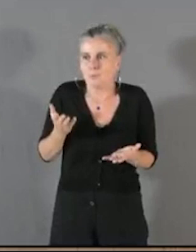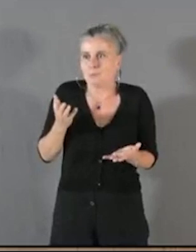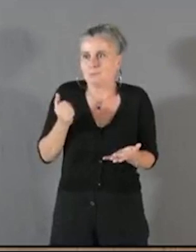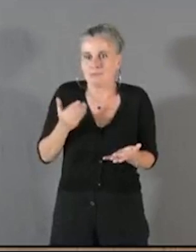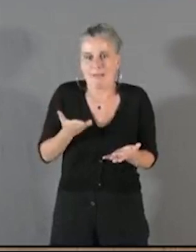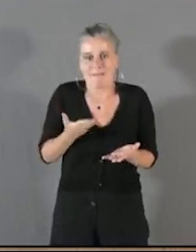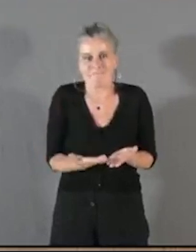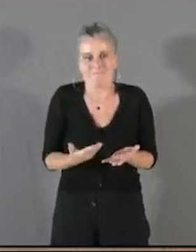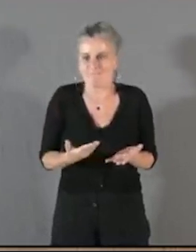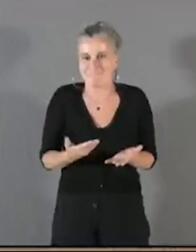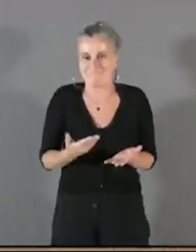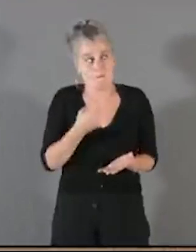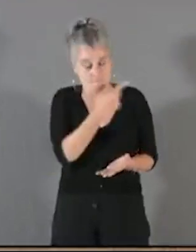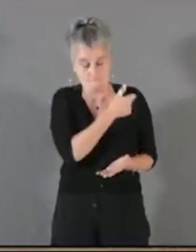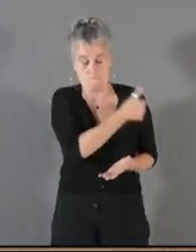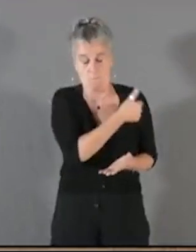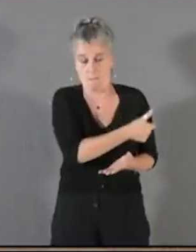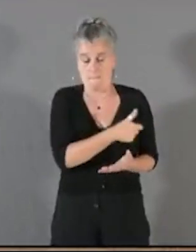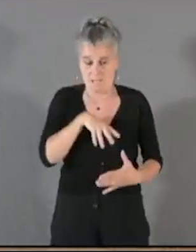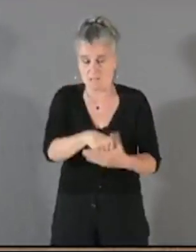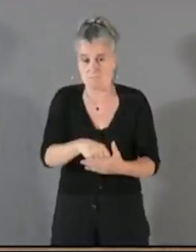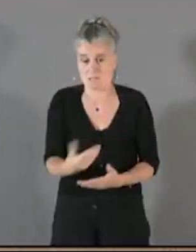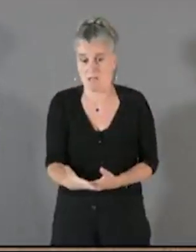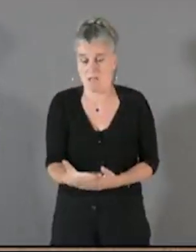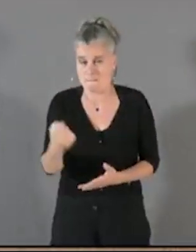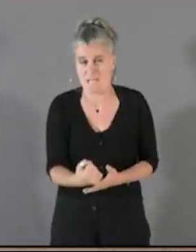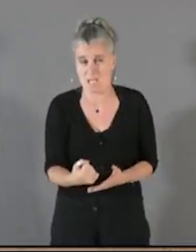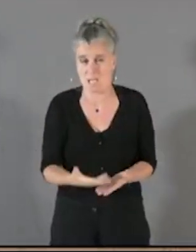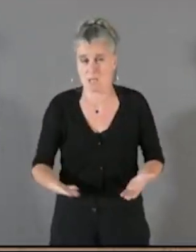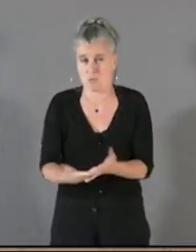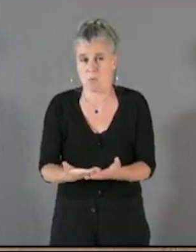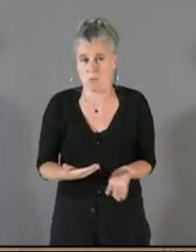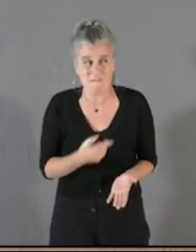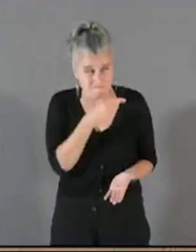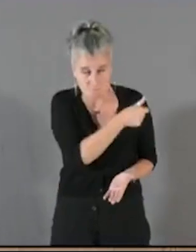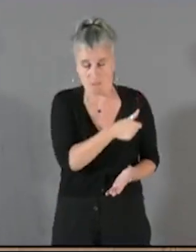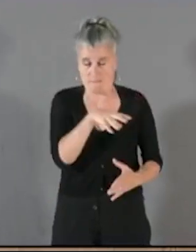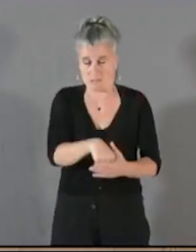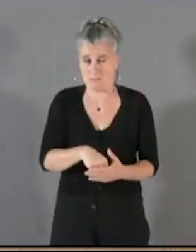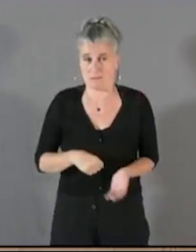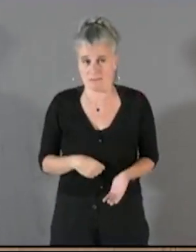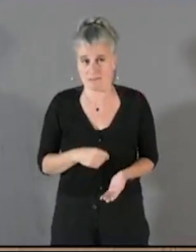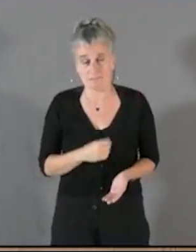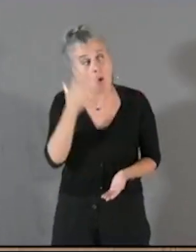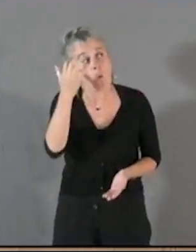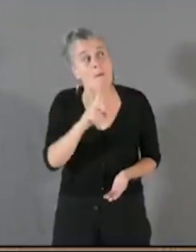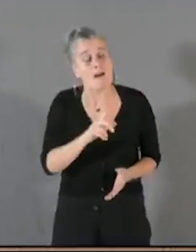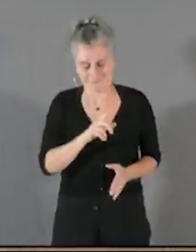que vous participez, que vous le vouliez ou non, à l'aggravation de la situation. Donc